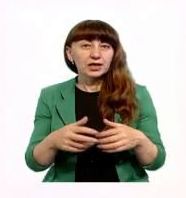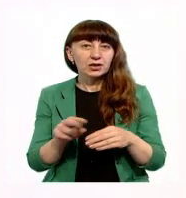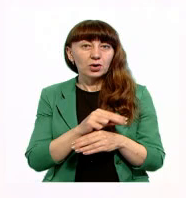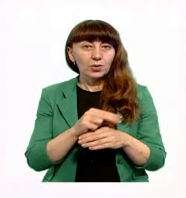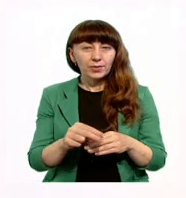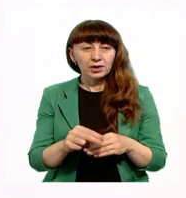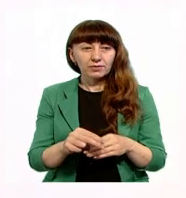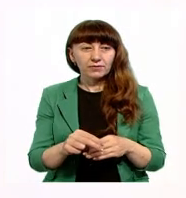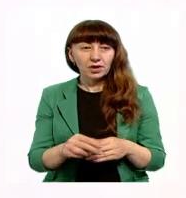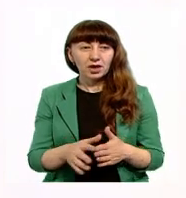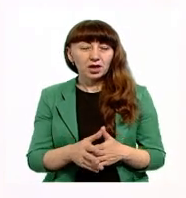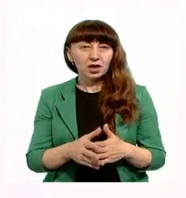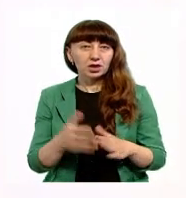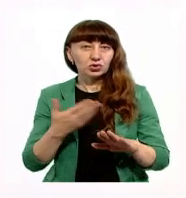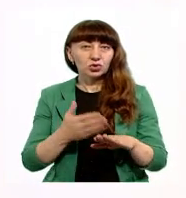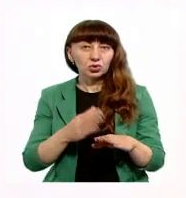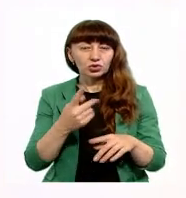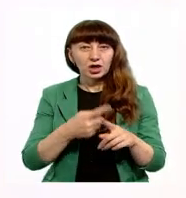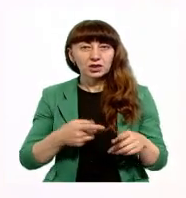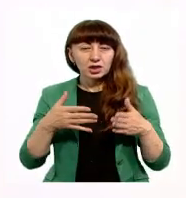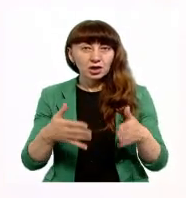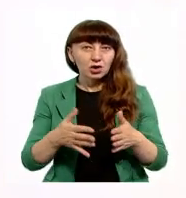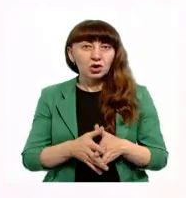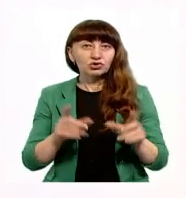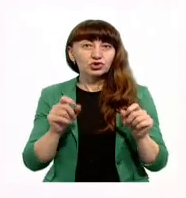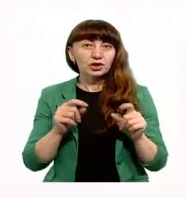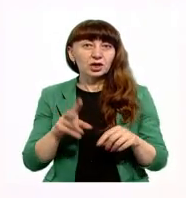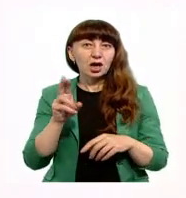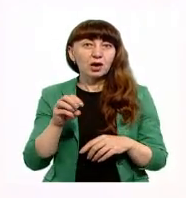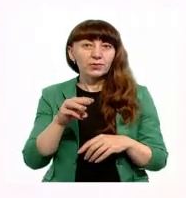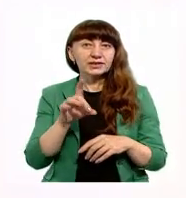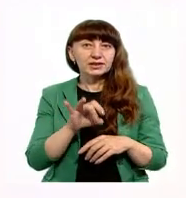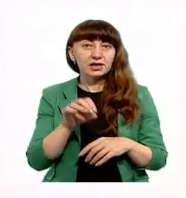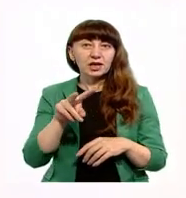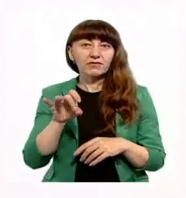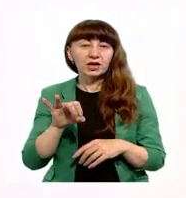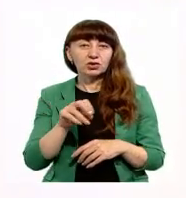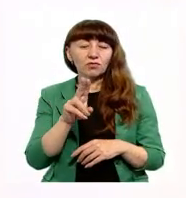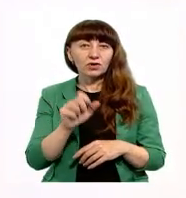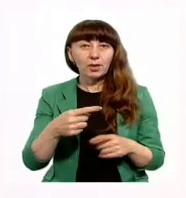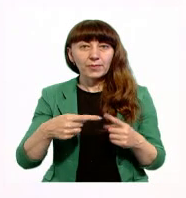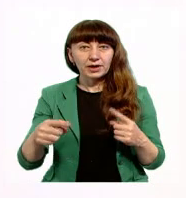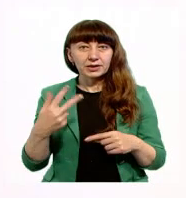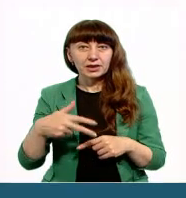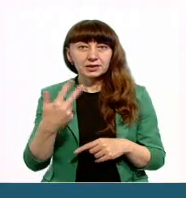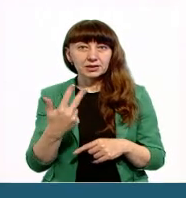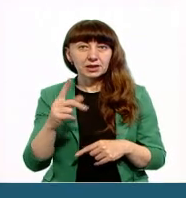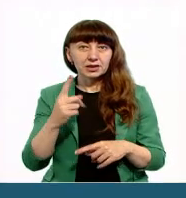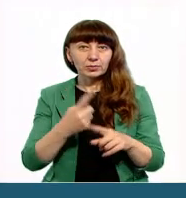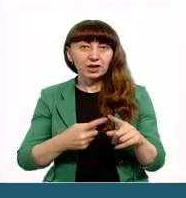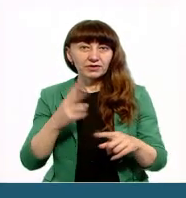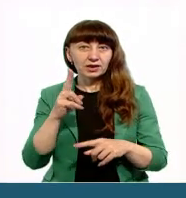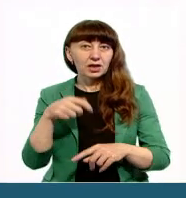последнего неудовлетворительного участка автодороги областного значения Житыгара-Камысты-Ливановка протяженностью 33,5